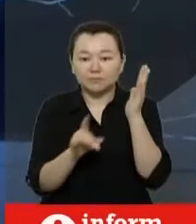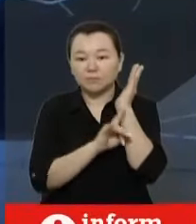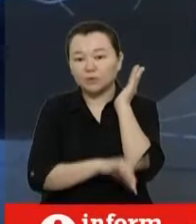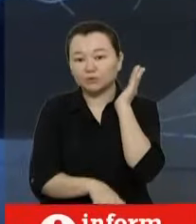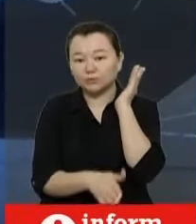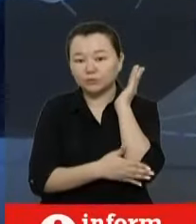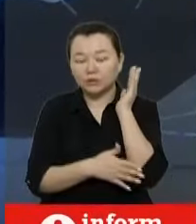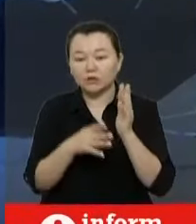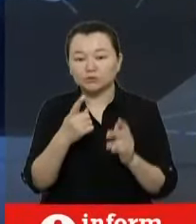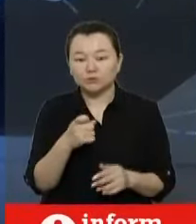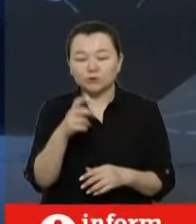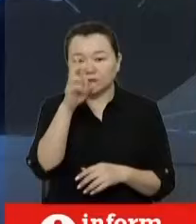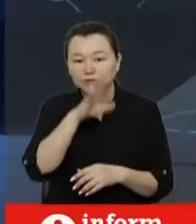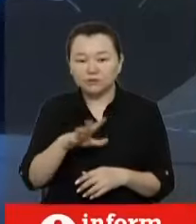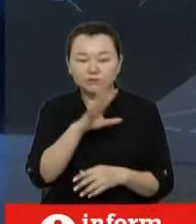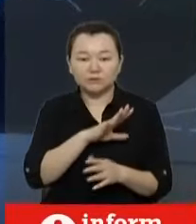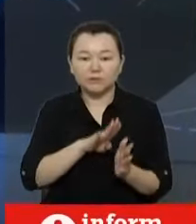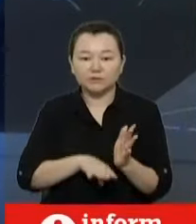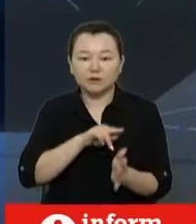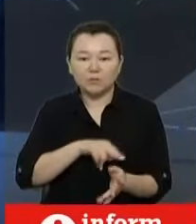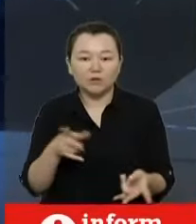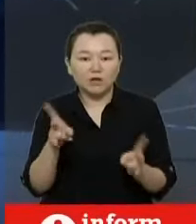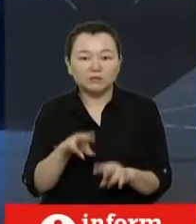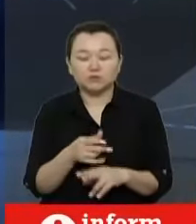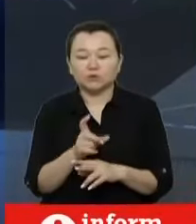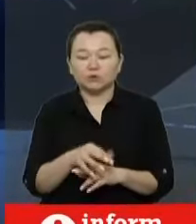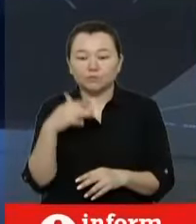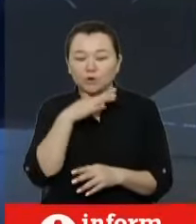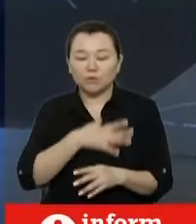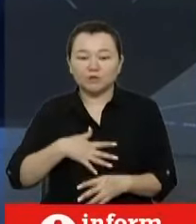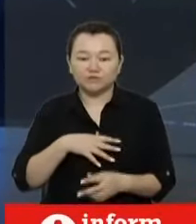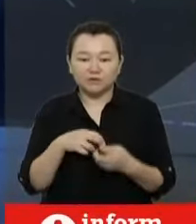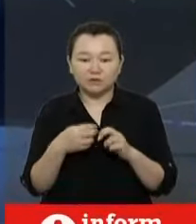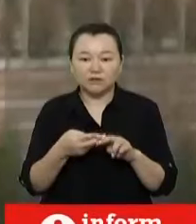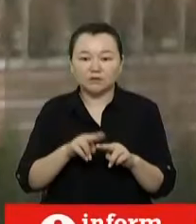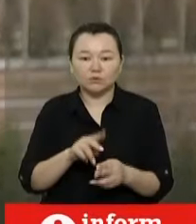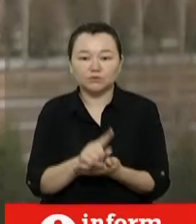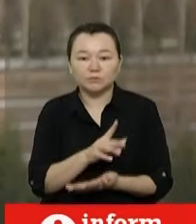ел жұмыссыз қалуы мүмкін. Көпті алаңдататын жайт та осы болуға тиіс.